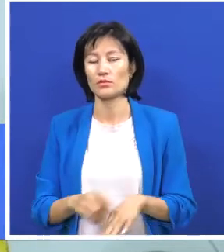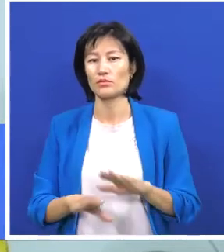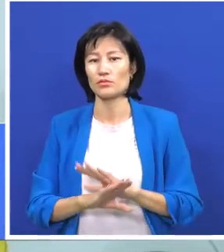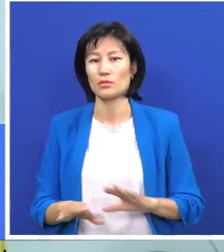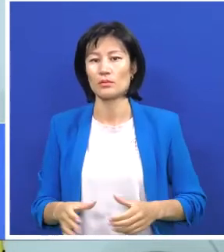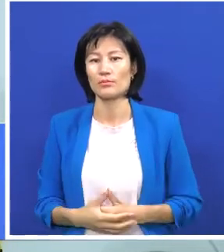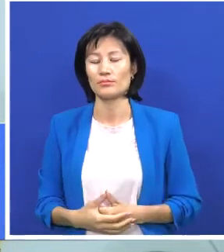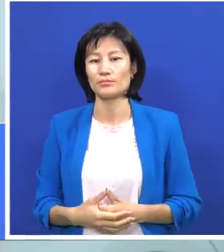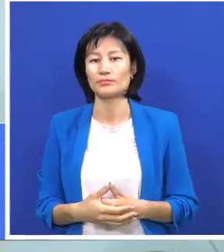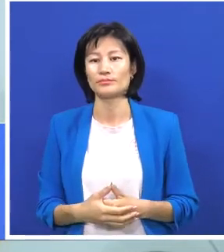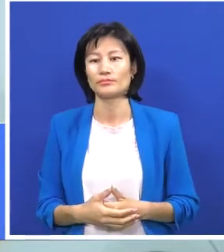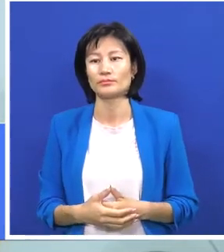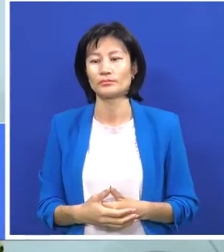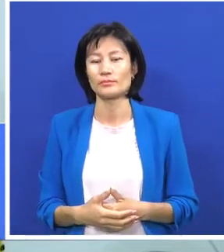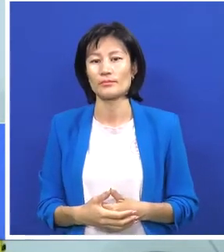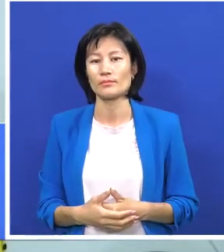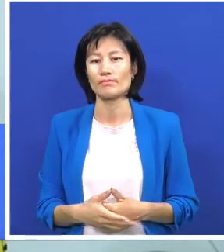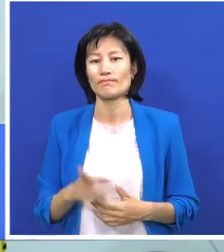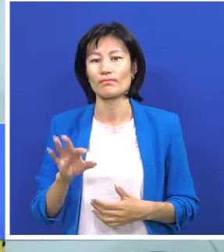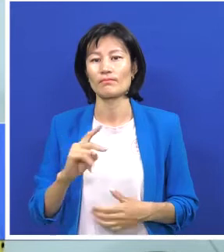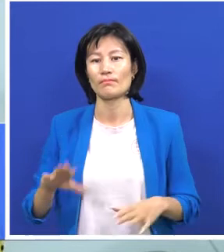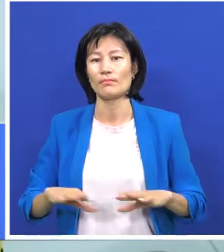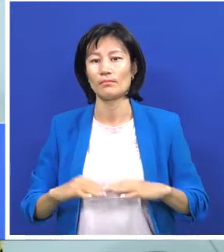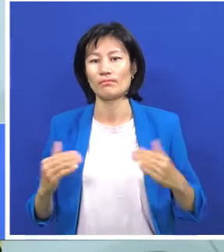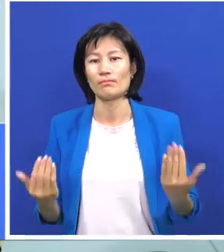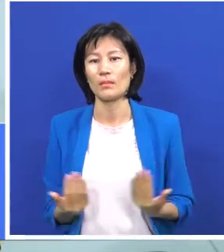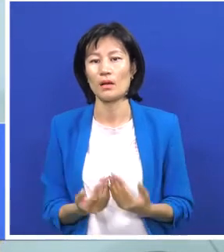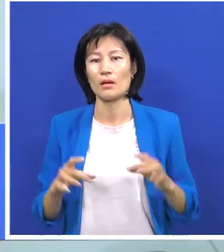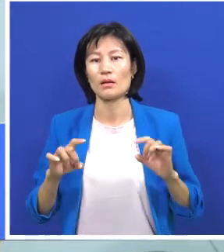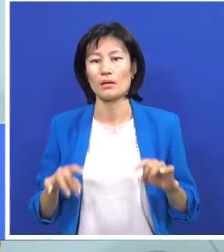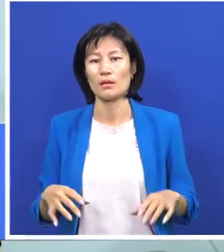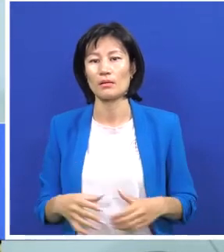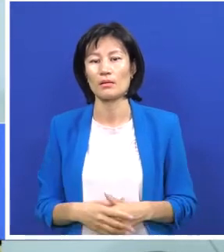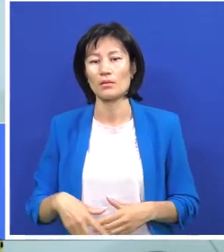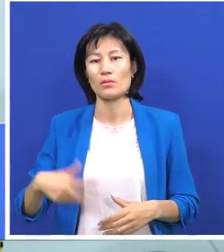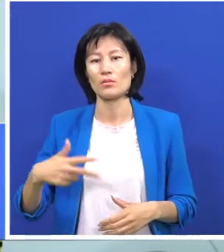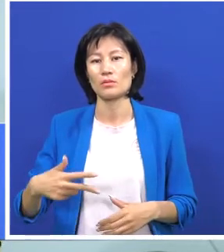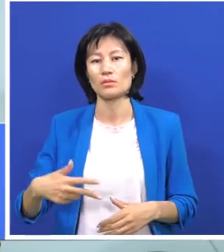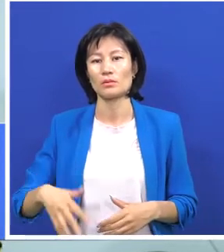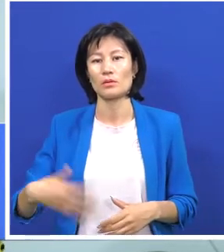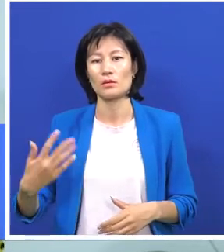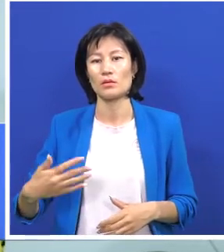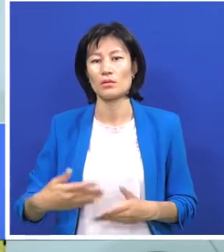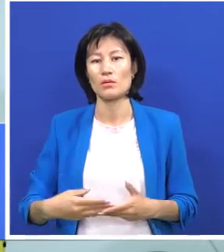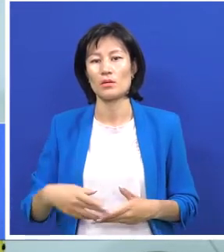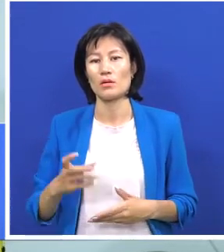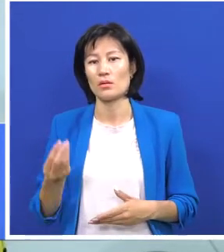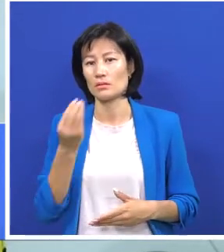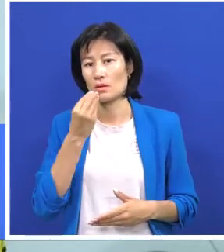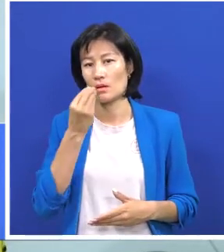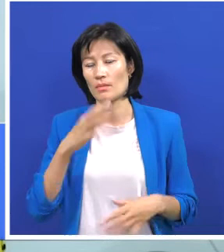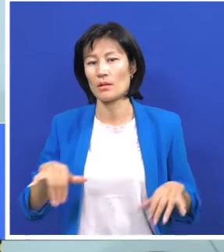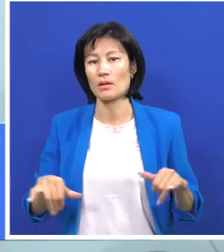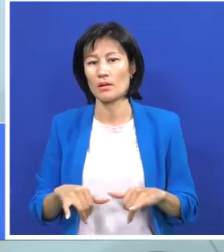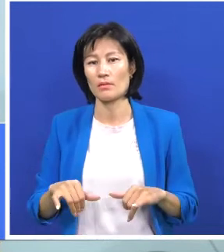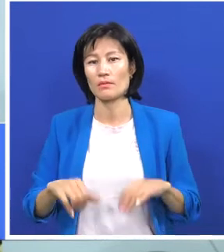берілген жоқ карантин режимі кезінде. Ал кафелерге 30-50 адамға дейін қоғамдық тамақтану